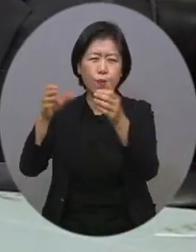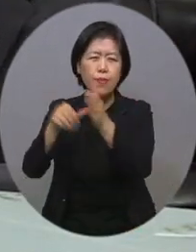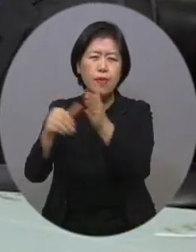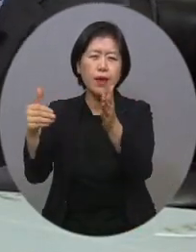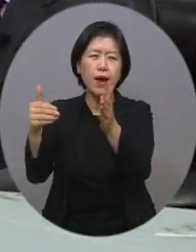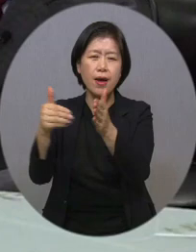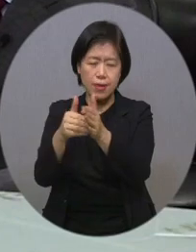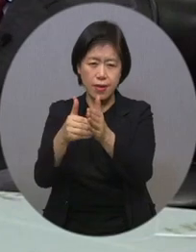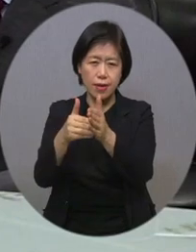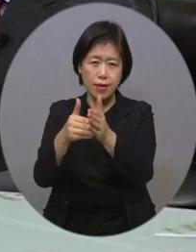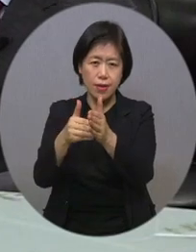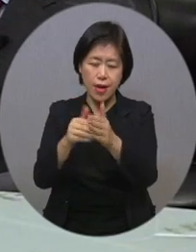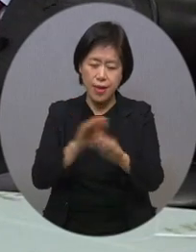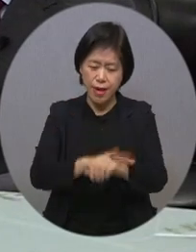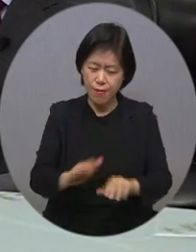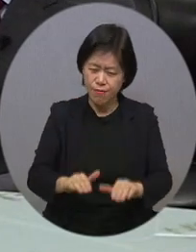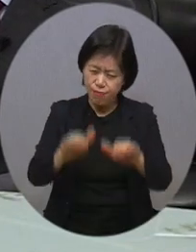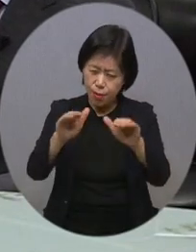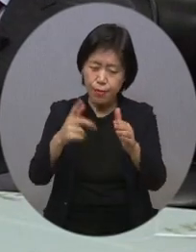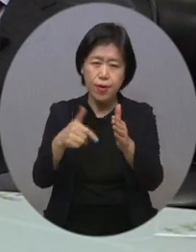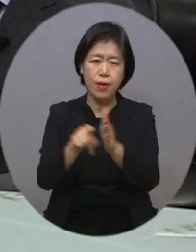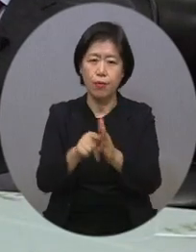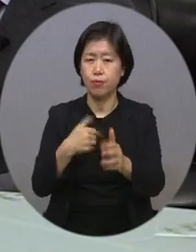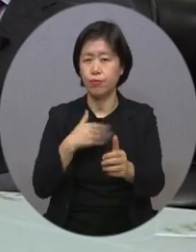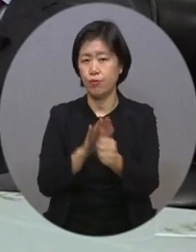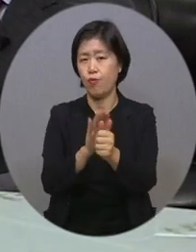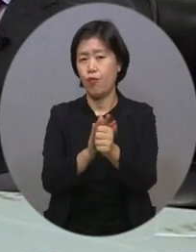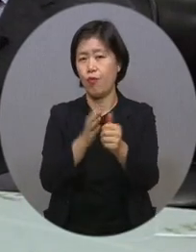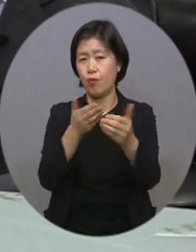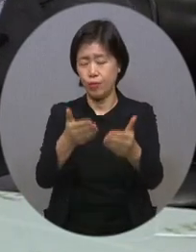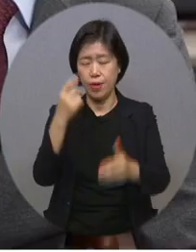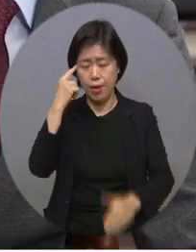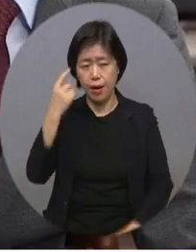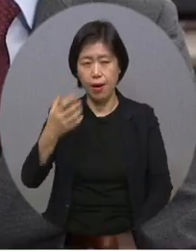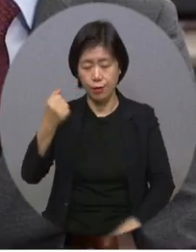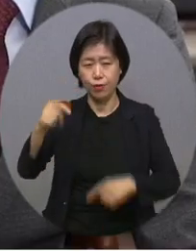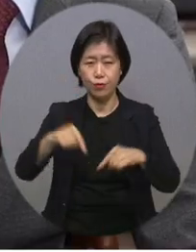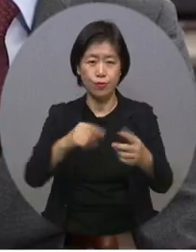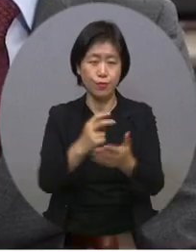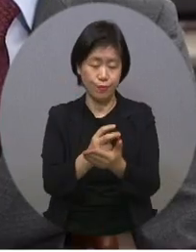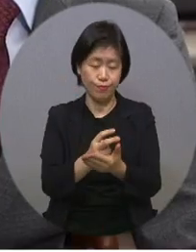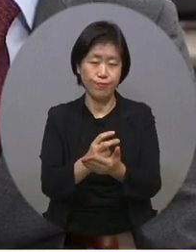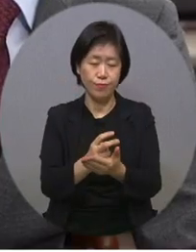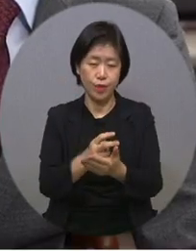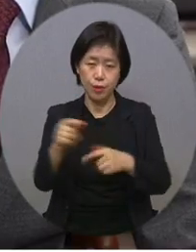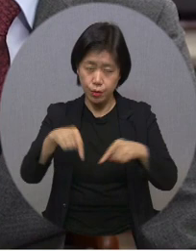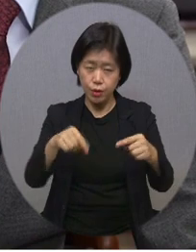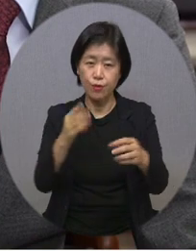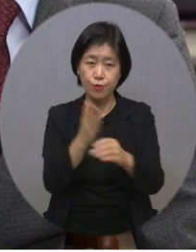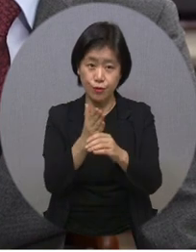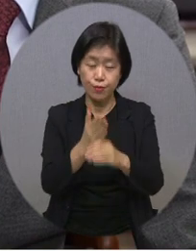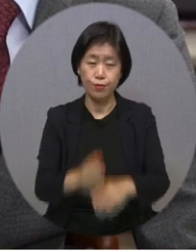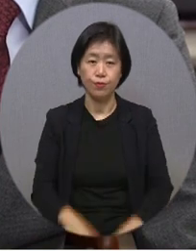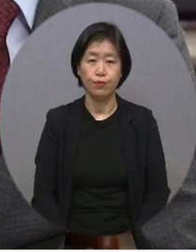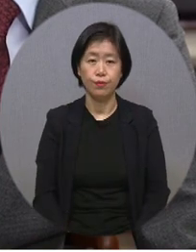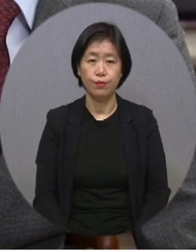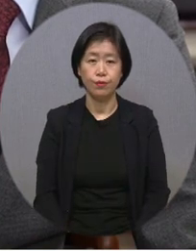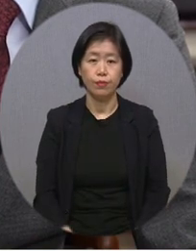저희들. 그리고 또 어린아이들이나 특히 중고등학교 청소년들을 위해서